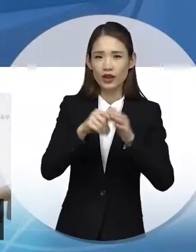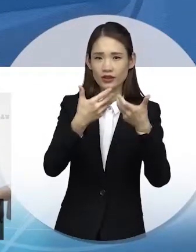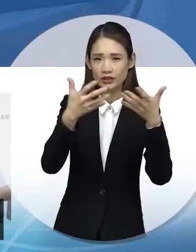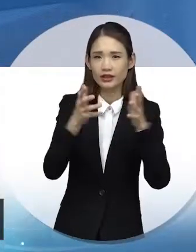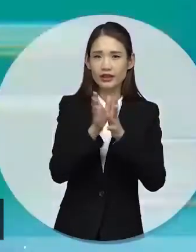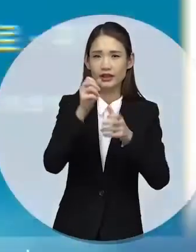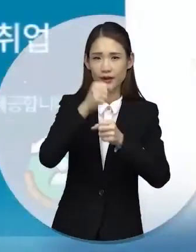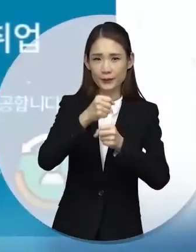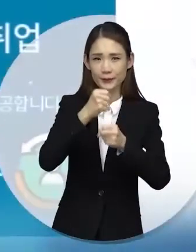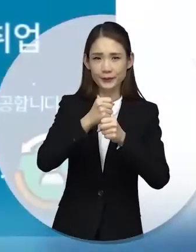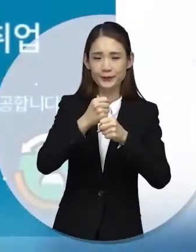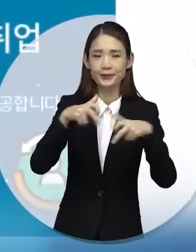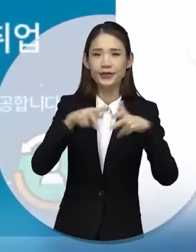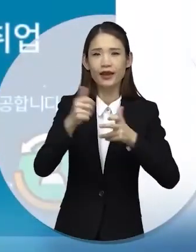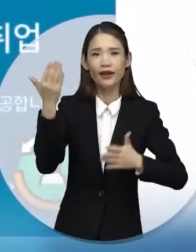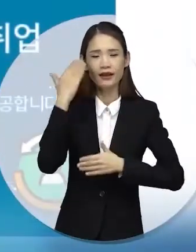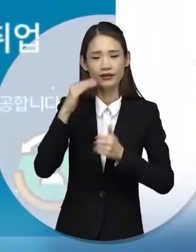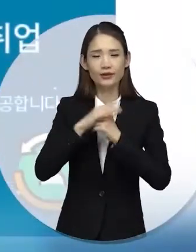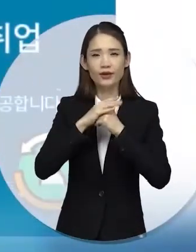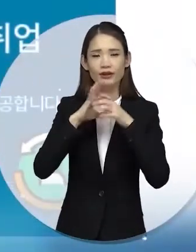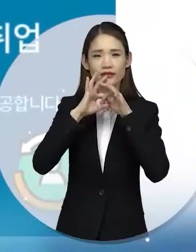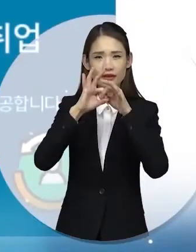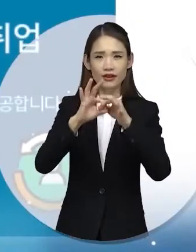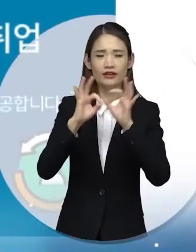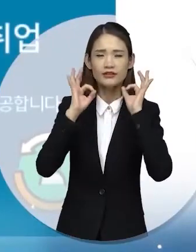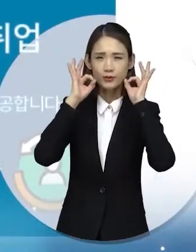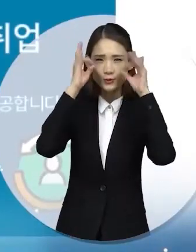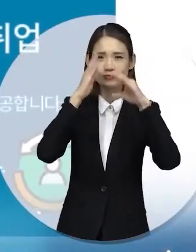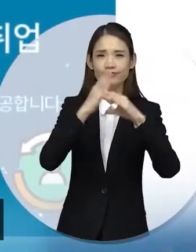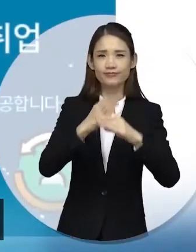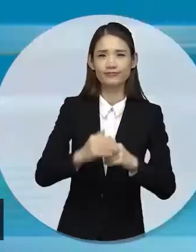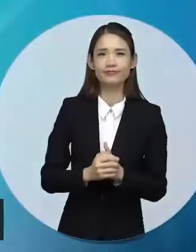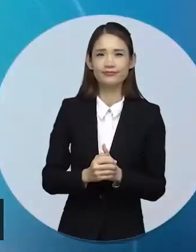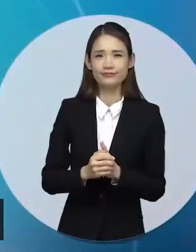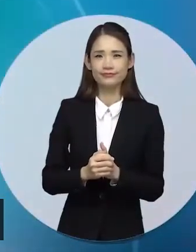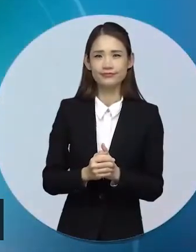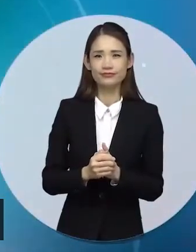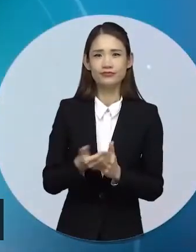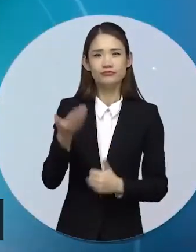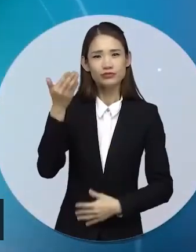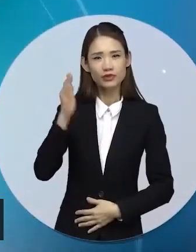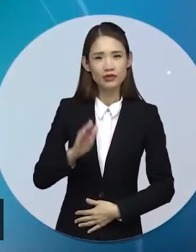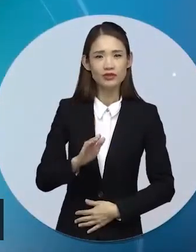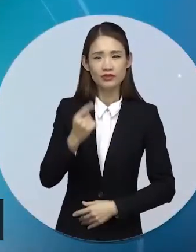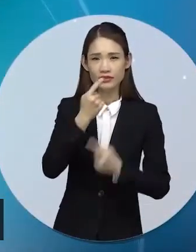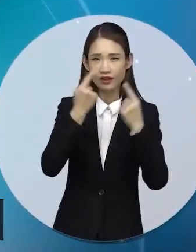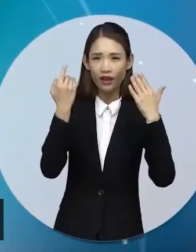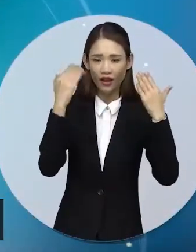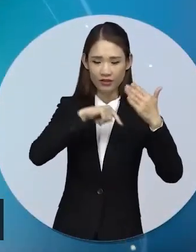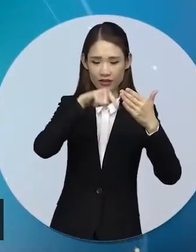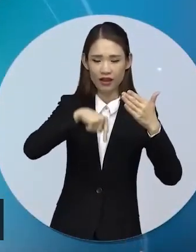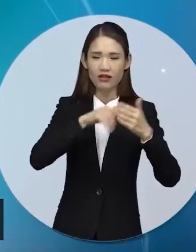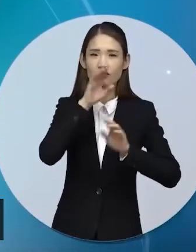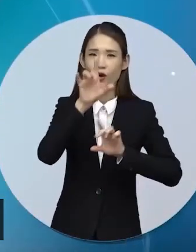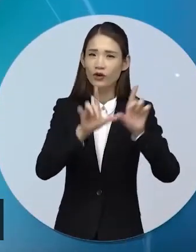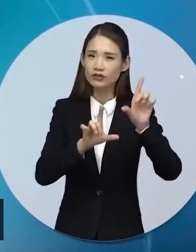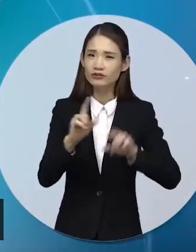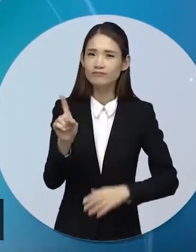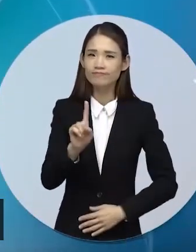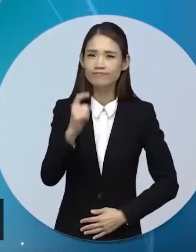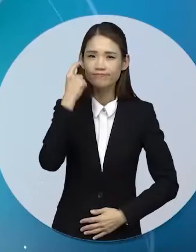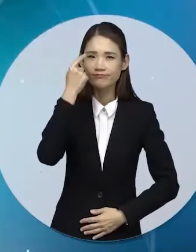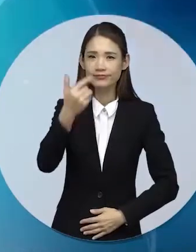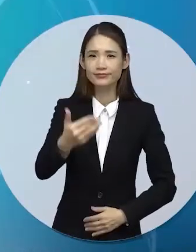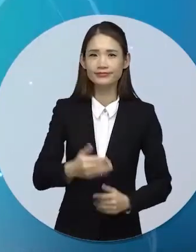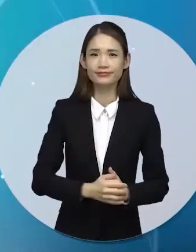구축 등 장애 대학생을 위한 지속적인 노력을 하고 있습니다. 하지만 대학 내 실제 현실은